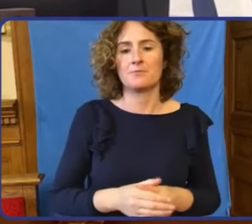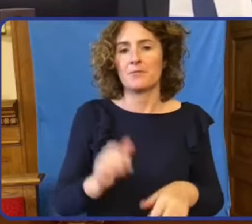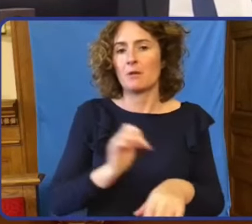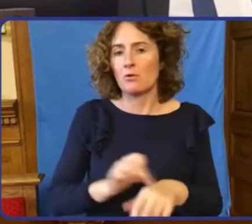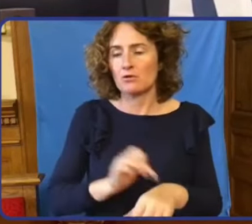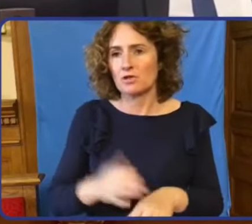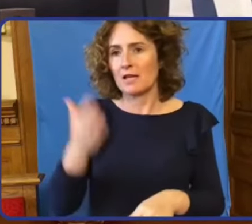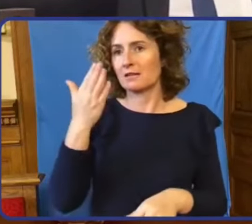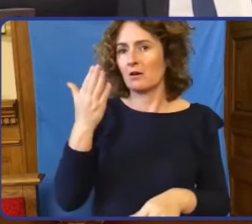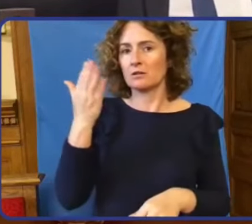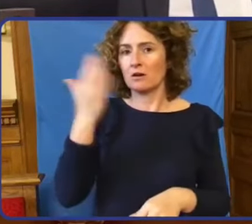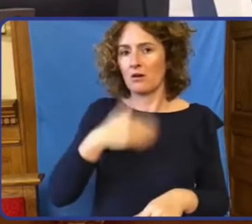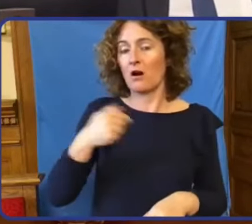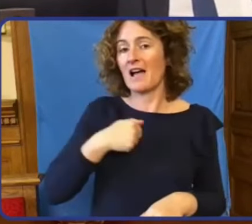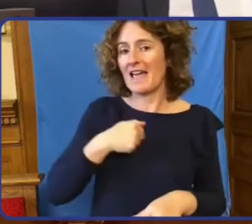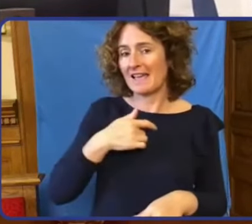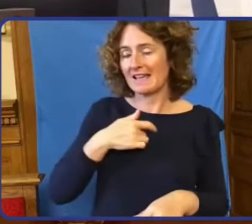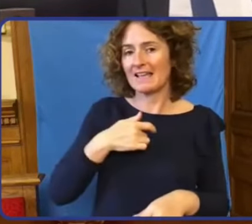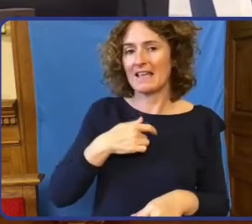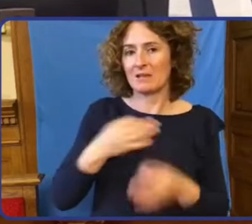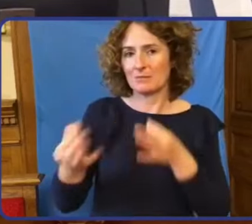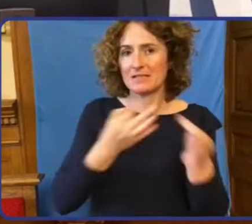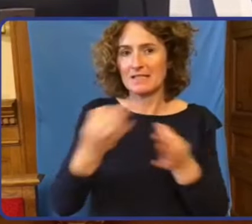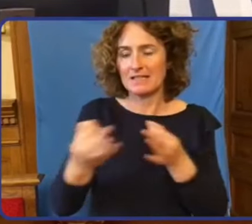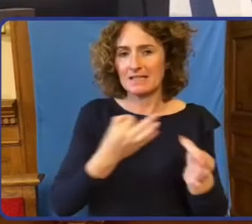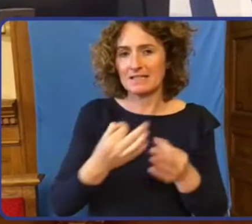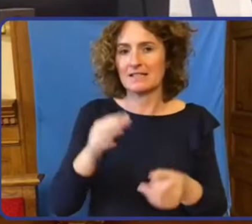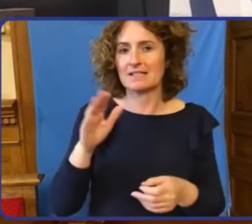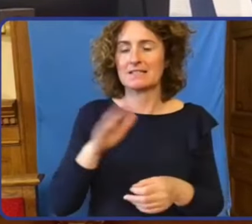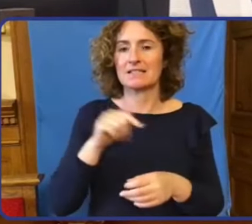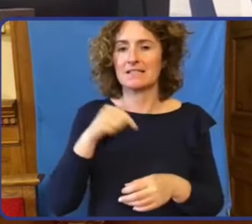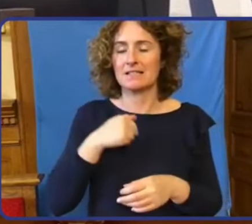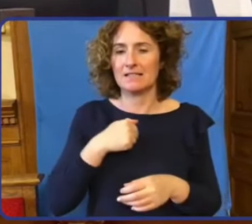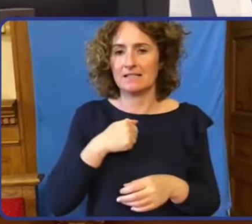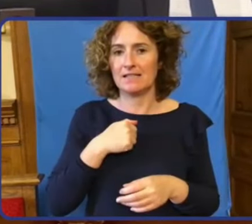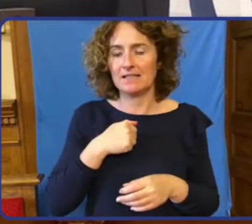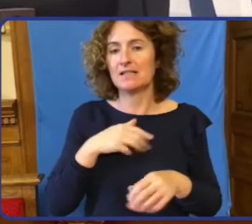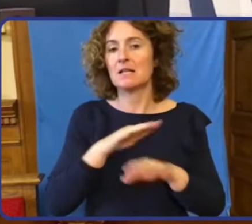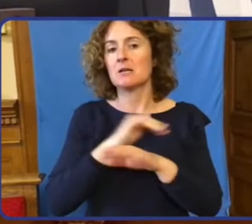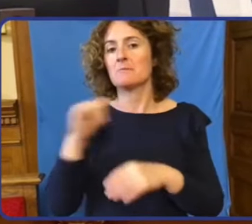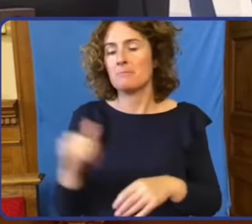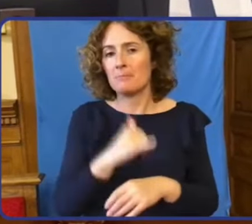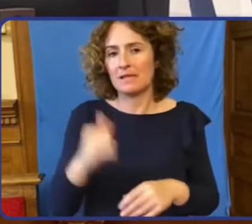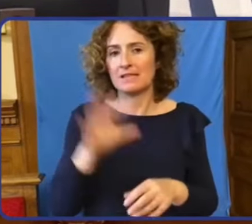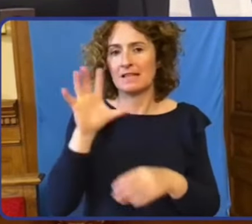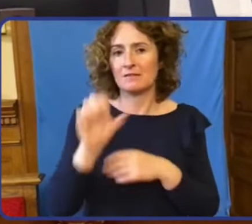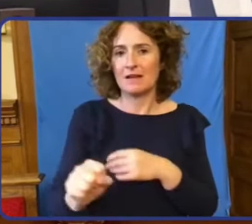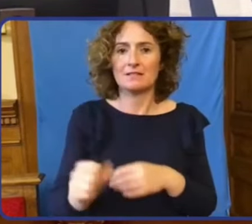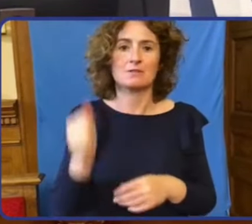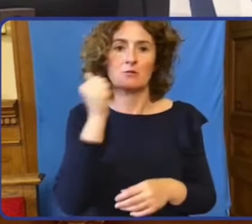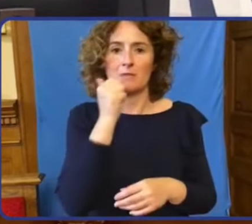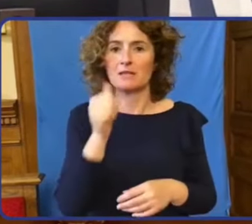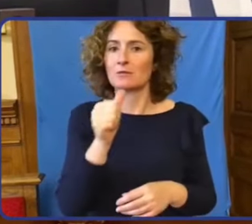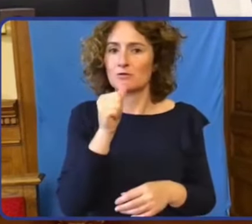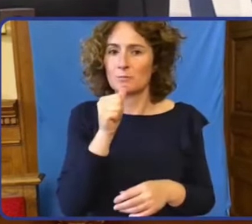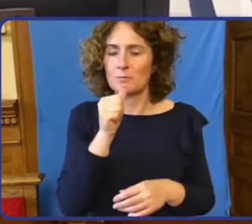Ha bármikor kérdeznek, arra nem tudom rávenni Miklós Pétert, hogy válaszoljon, többek között azért, mert most már semmi közünk nincsen hozzá, nem dolgozik a városnak.